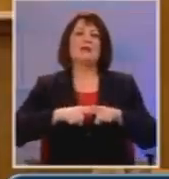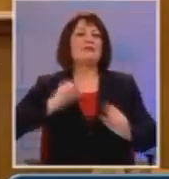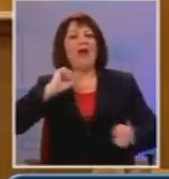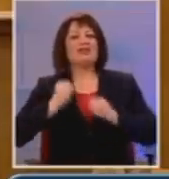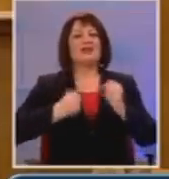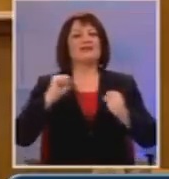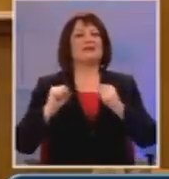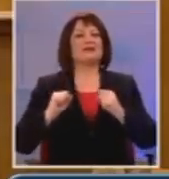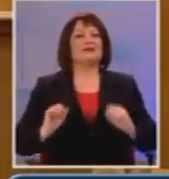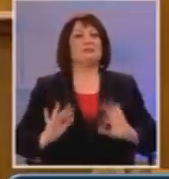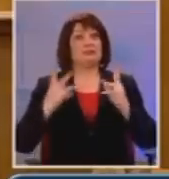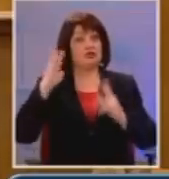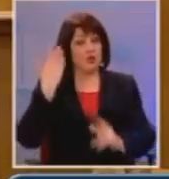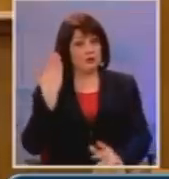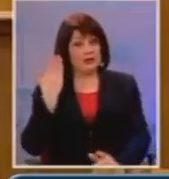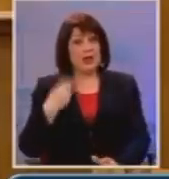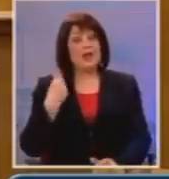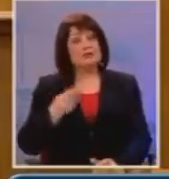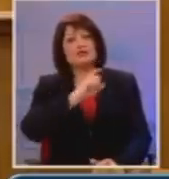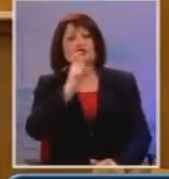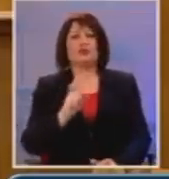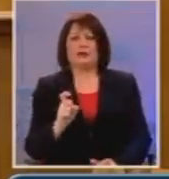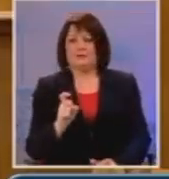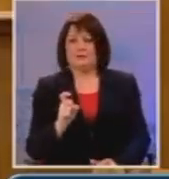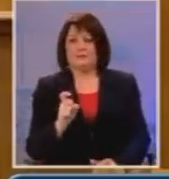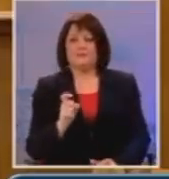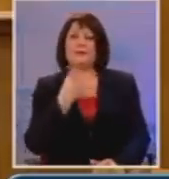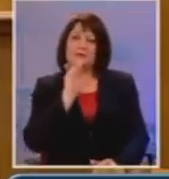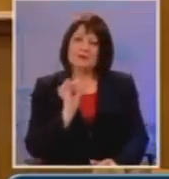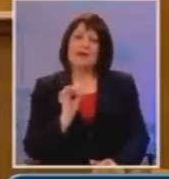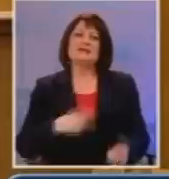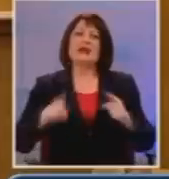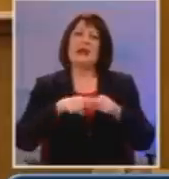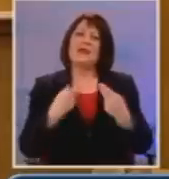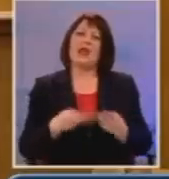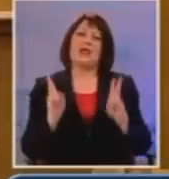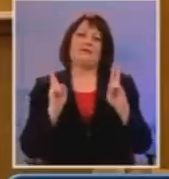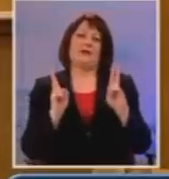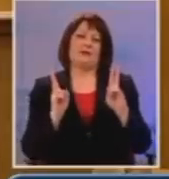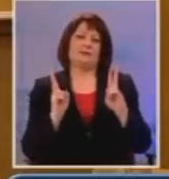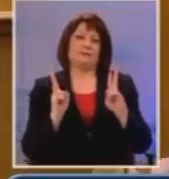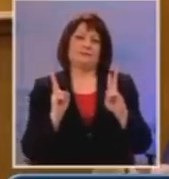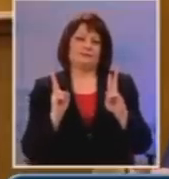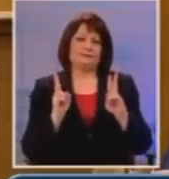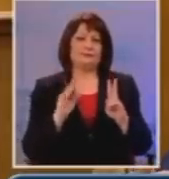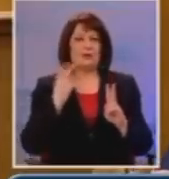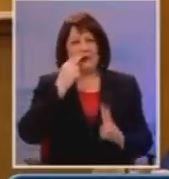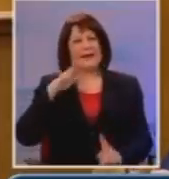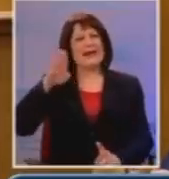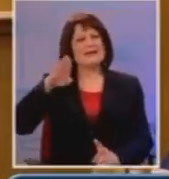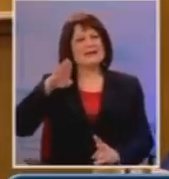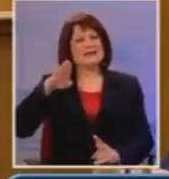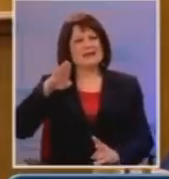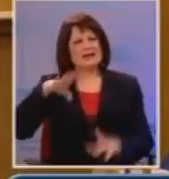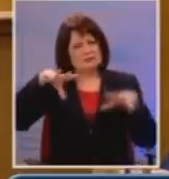αντίστασης που έδωσαν τη ζωή τους για να απαλλαχθεί η χώρα μας από την ναζιστική θηριωδία